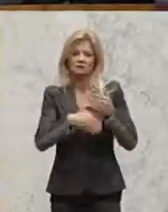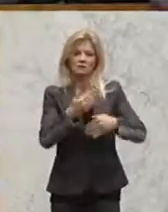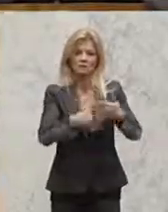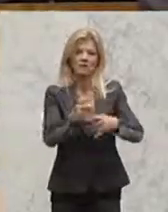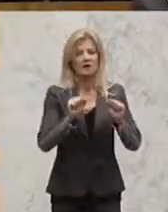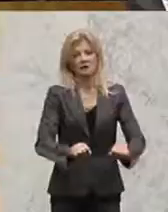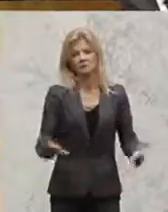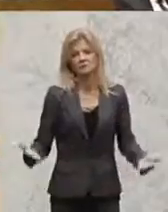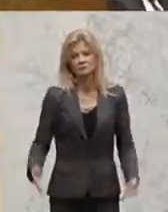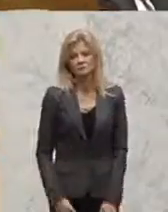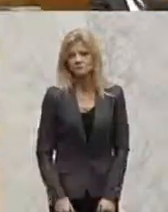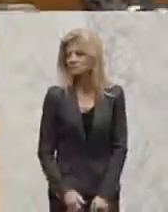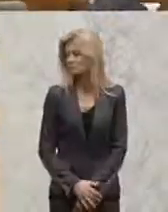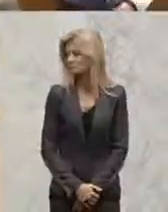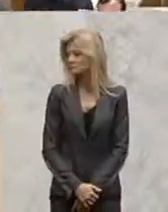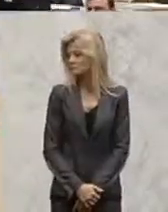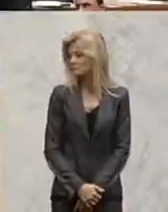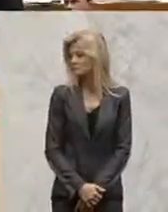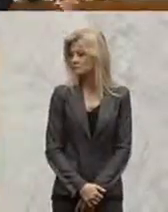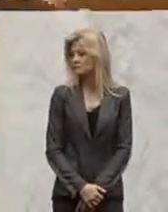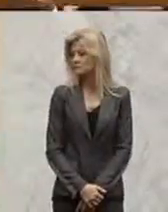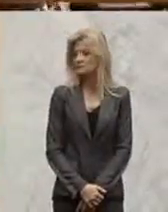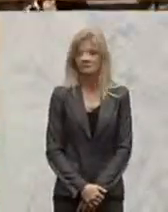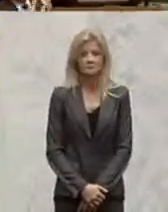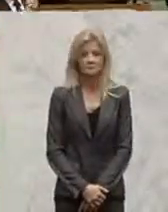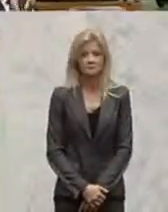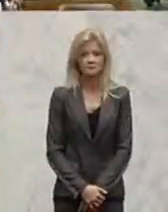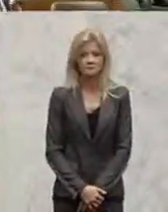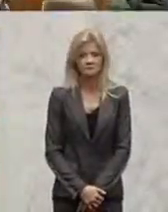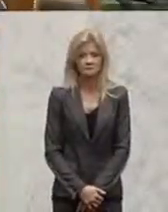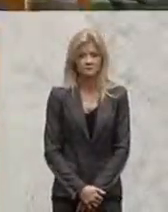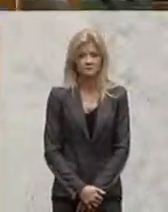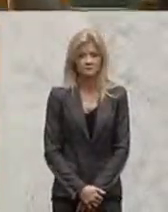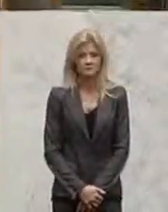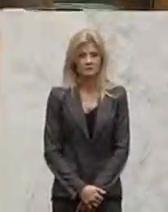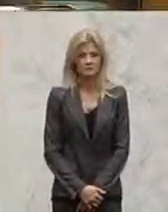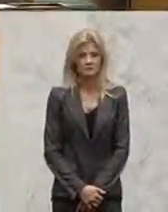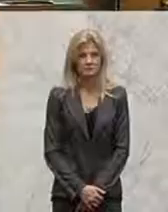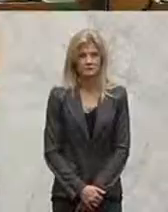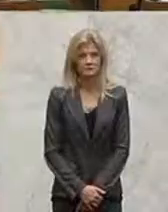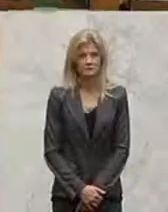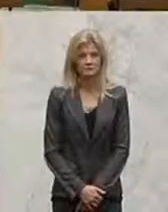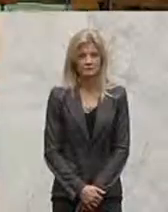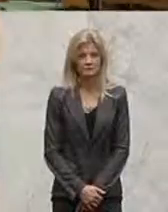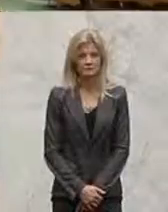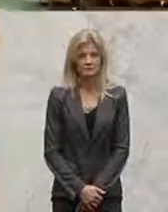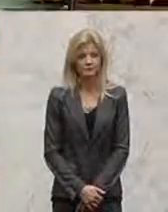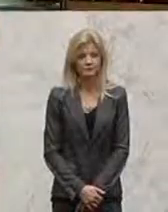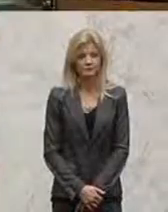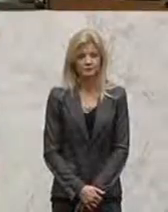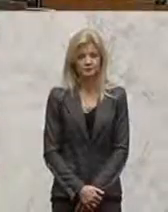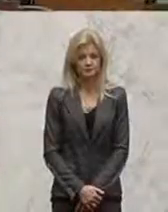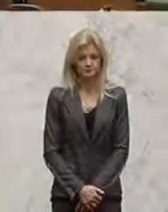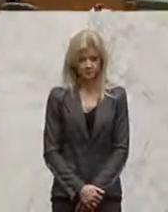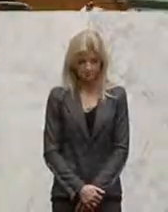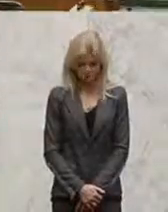Kriminelle Banden aus dem Osten, die ungehindert nach Österreich kämen, sowie salafistische Umtriebe, vor allem in Wien, seien eine Bedrohung für Österreichs